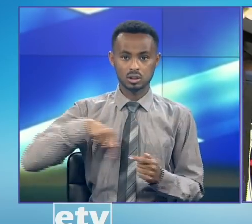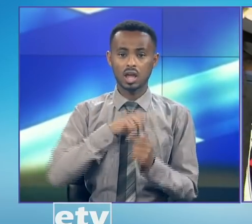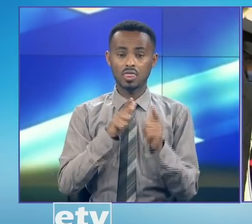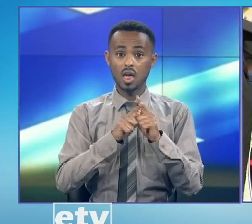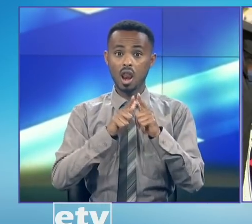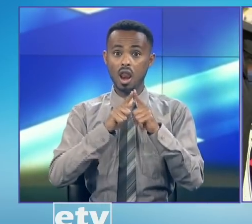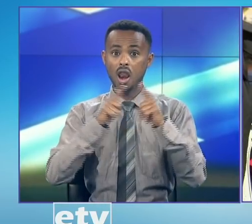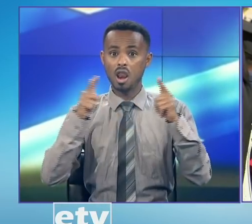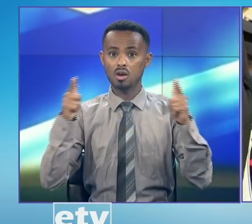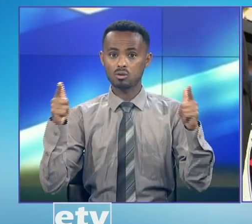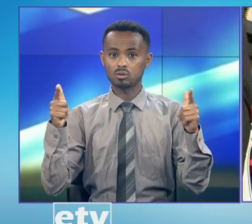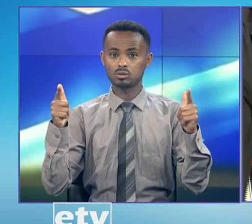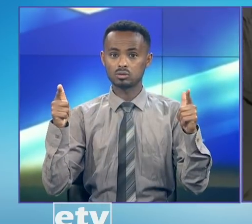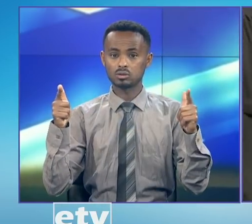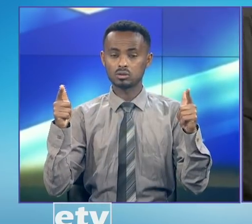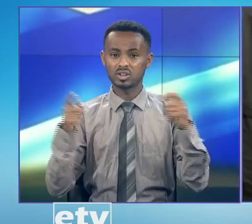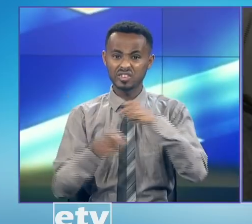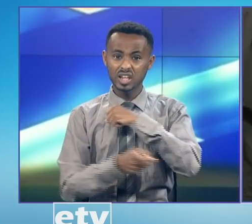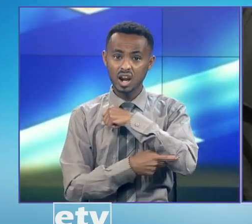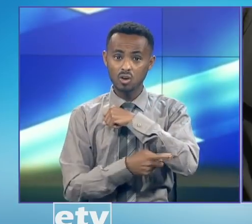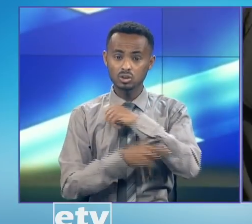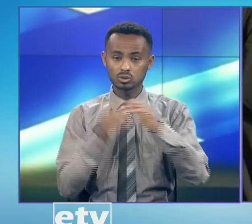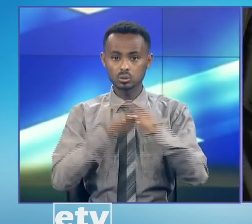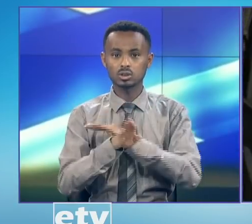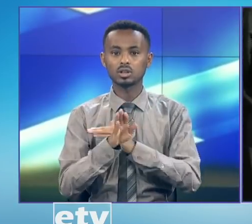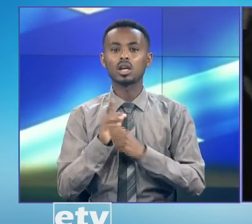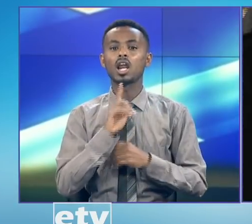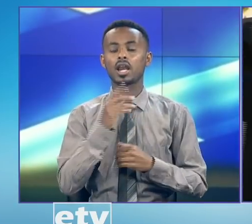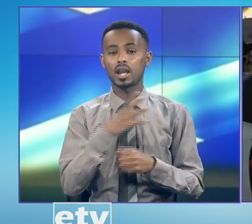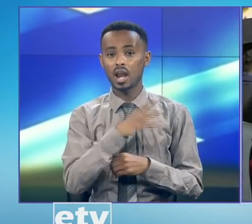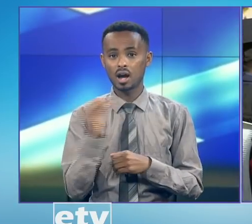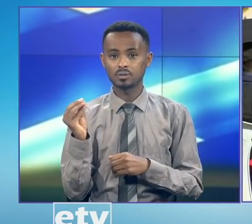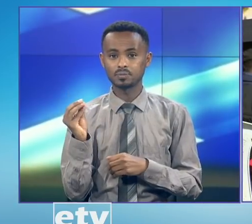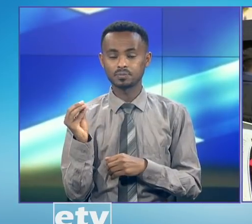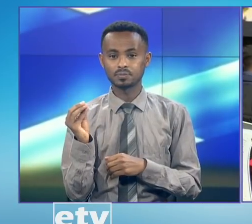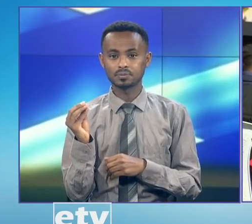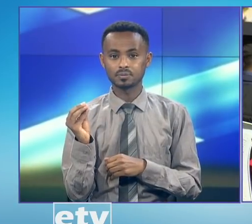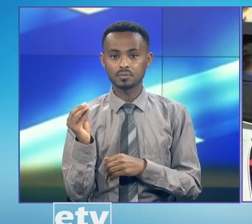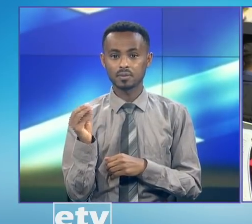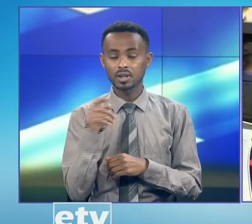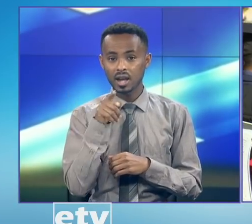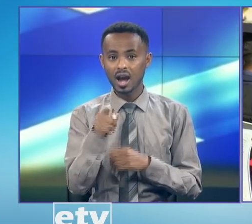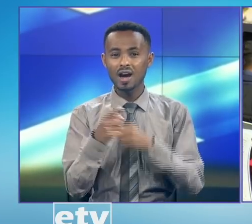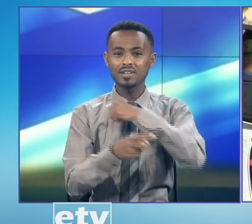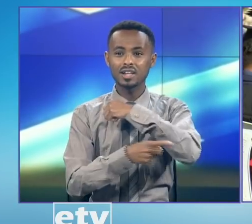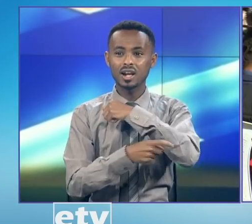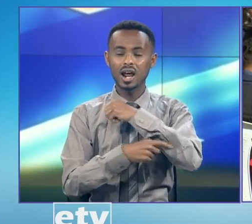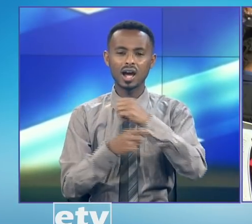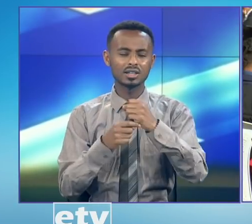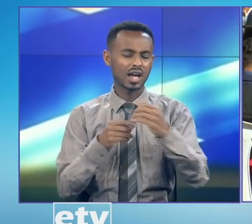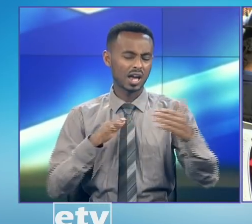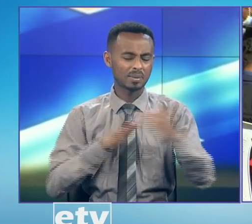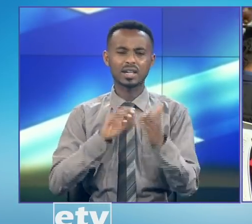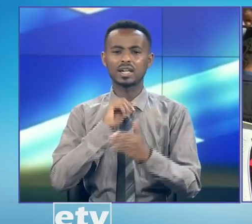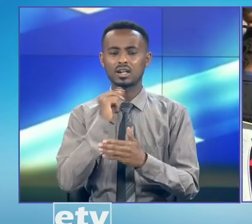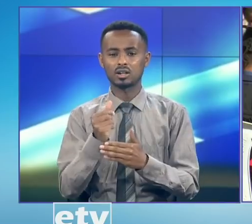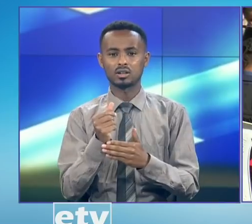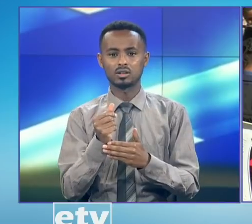ትልቁ ያው ፈተናዎች ውስጥ ነን እና ያ ፈተና ሳይበግረን